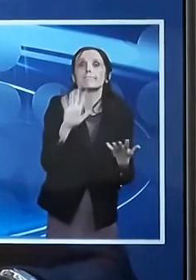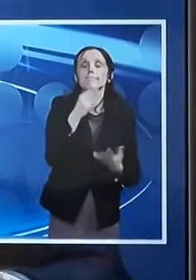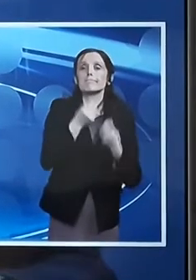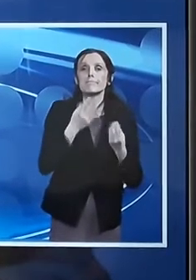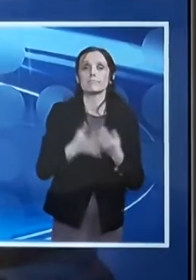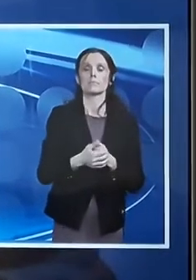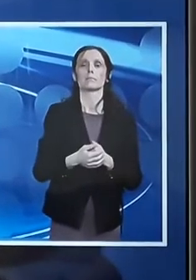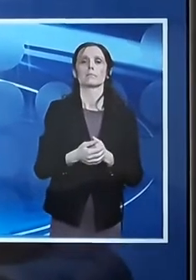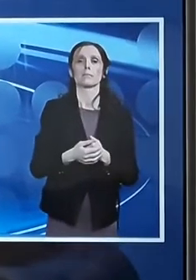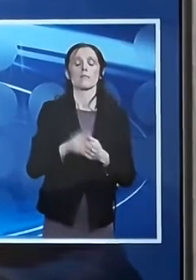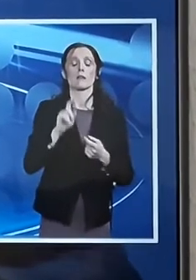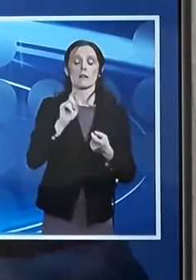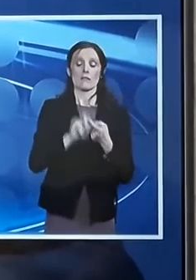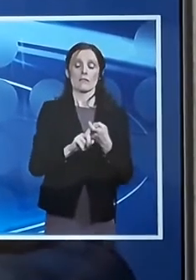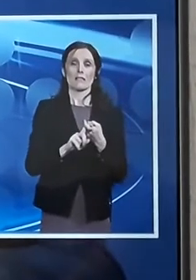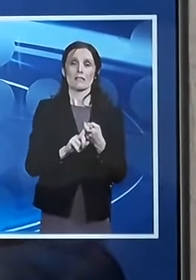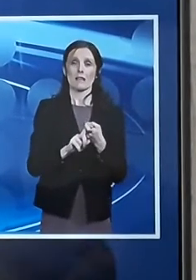što se tiče samih